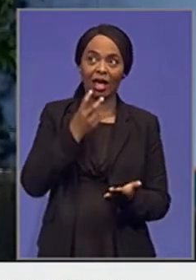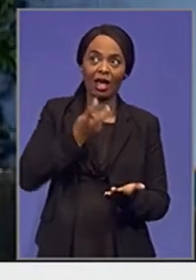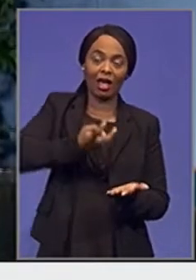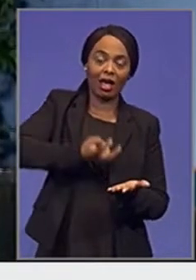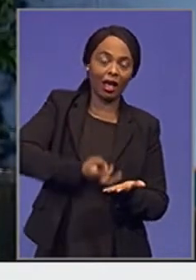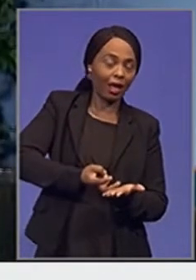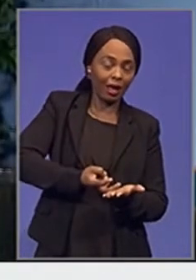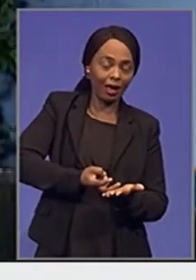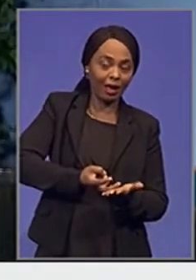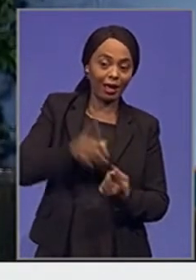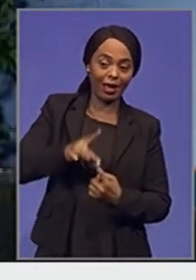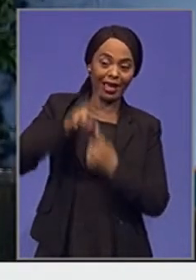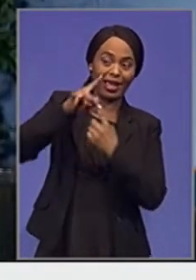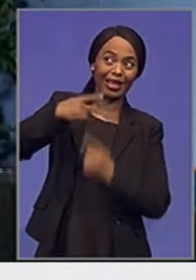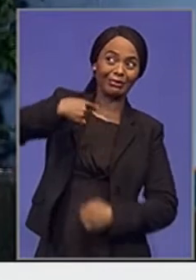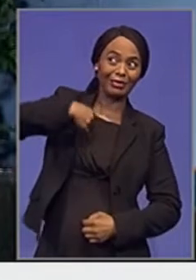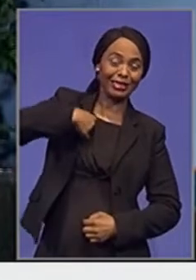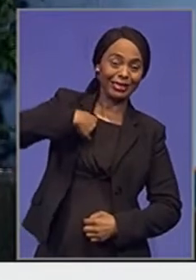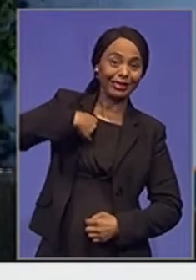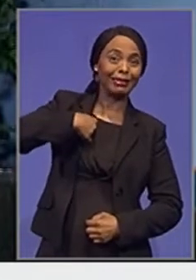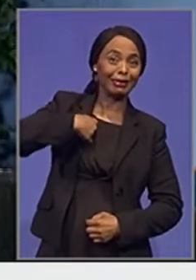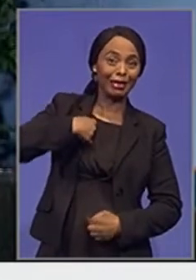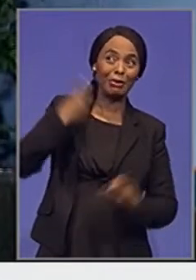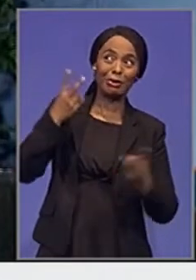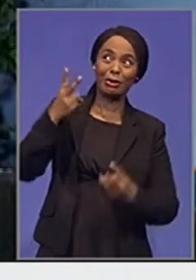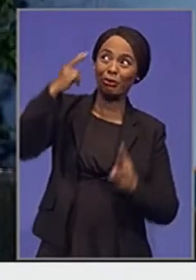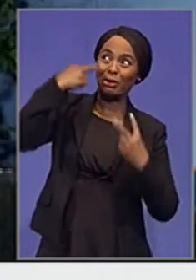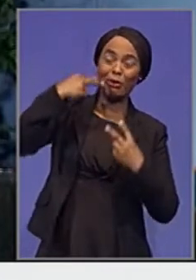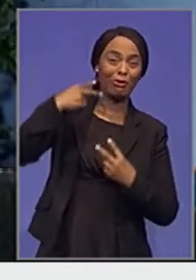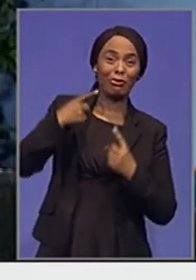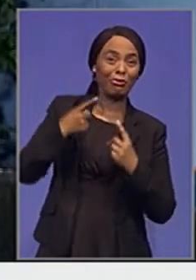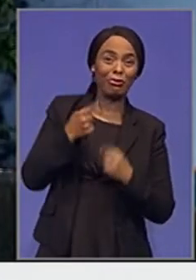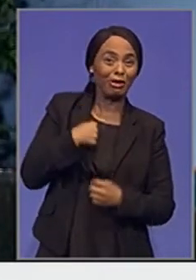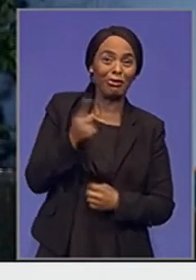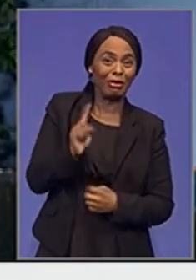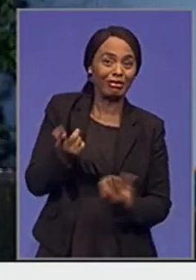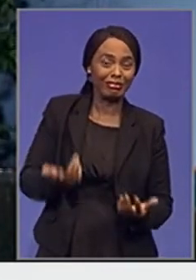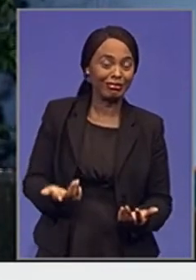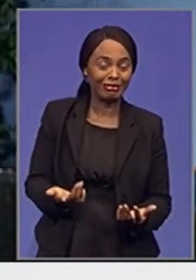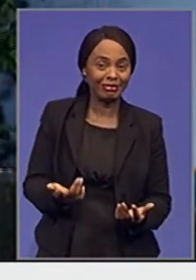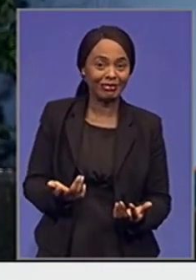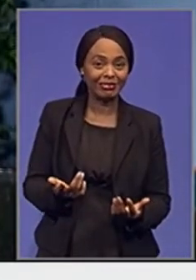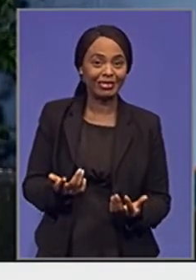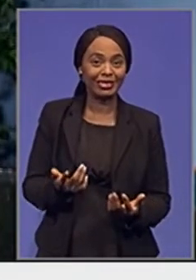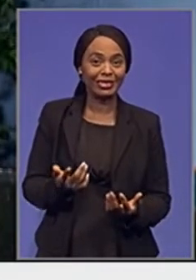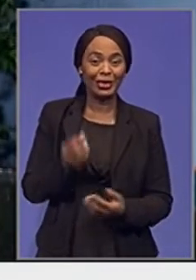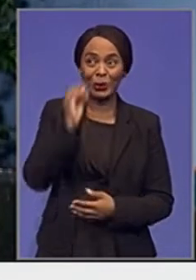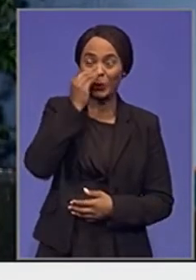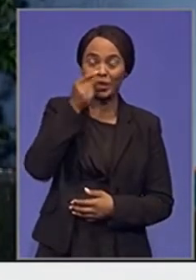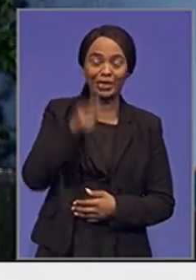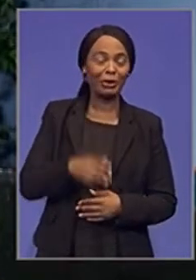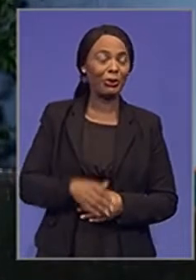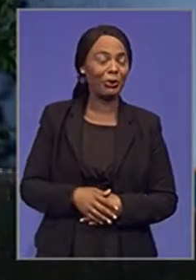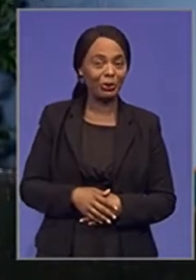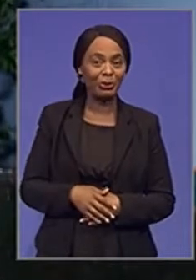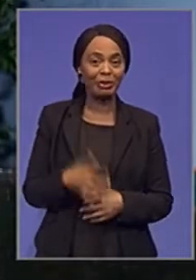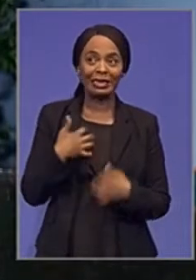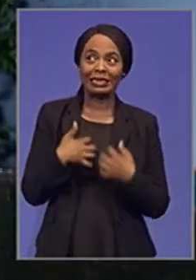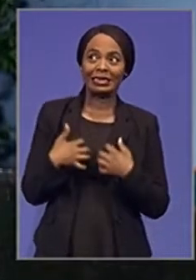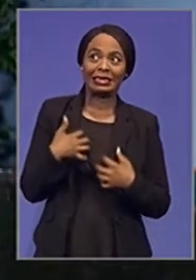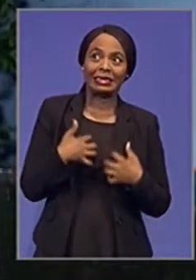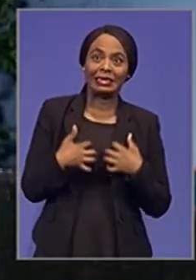kgethwa nna batho ba bone eng ka nna taba e ya ntukutsa ya nkiša